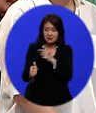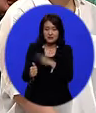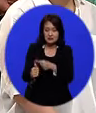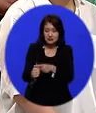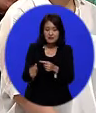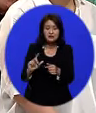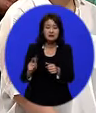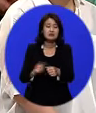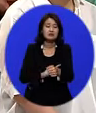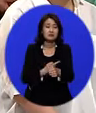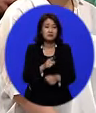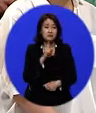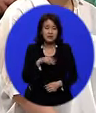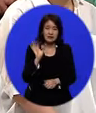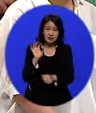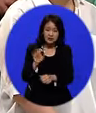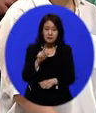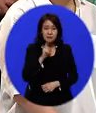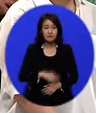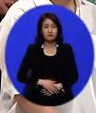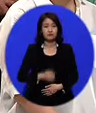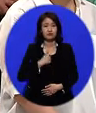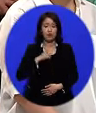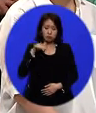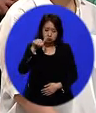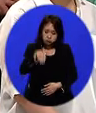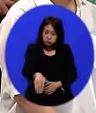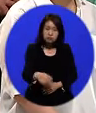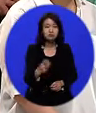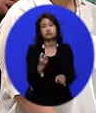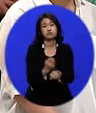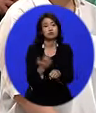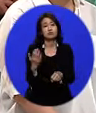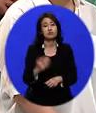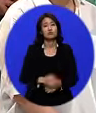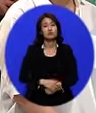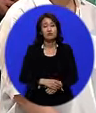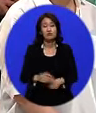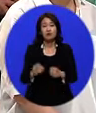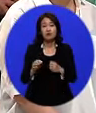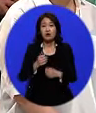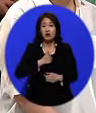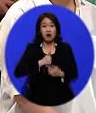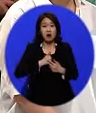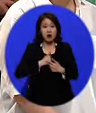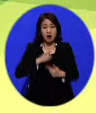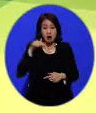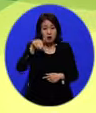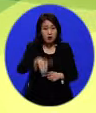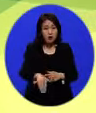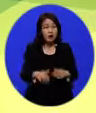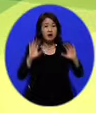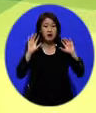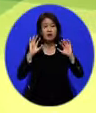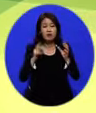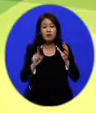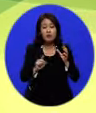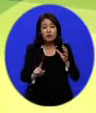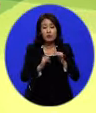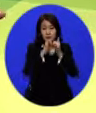비난받고 네, 자주 혼나고 자존감이 떨어질 수밖에 없어요. 그래서 잘못하면 자존감이 떨어진 아이는요.